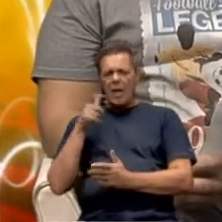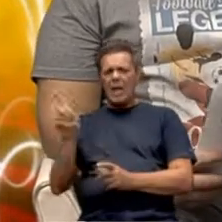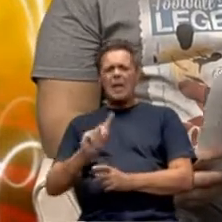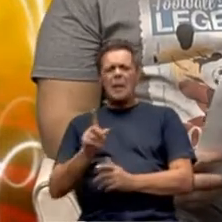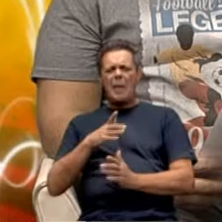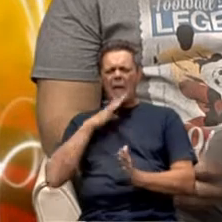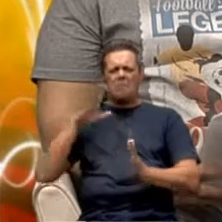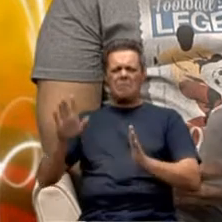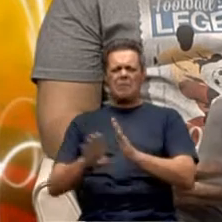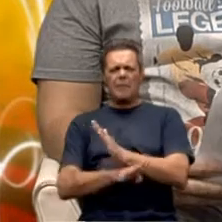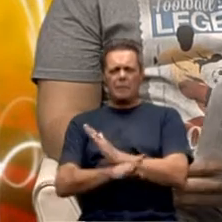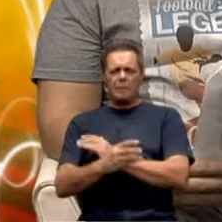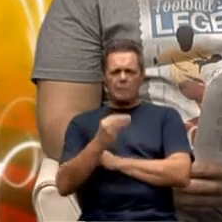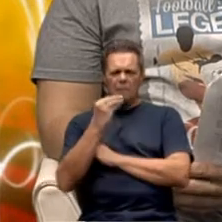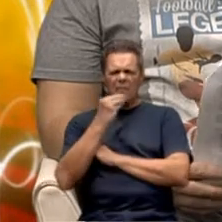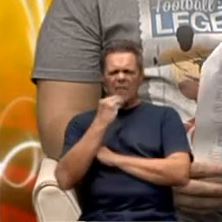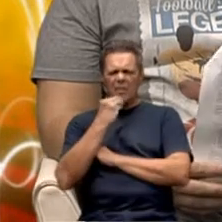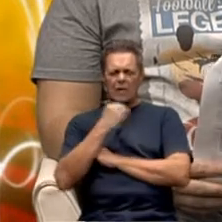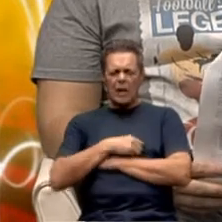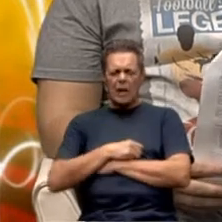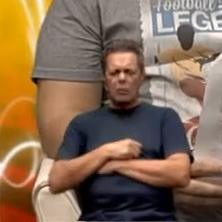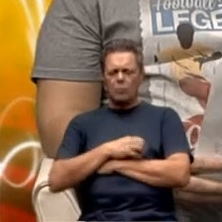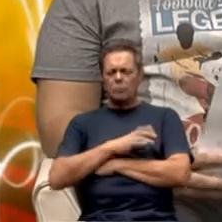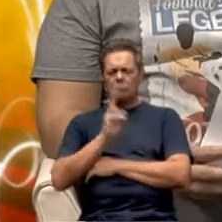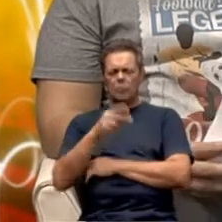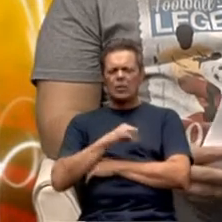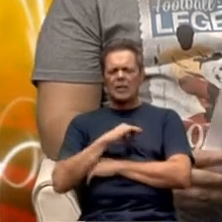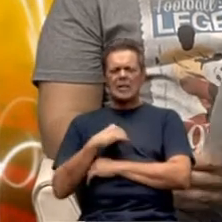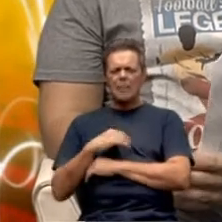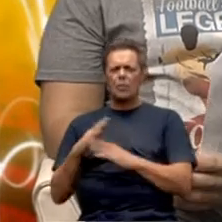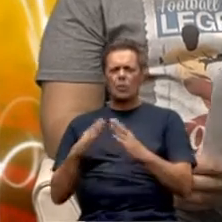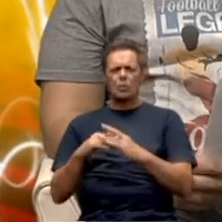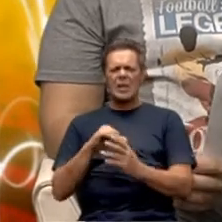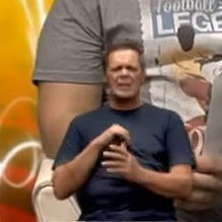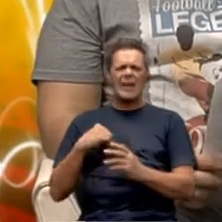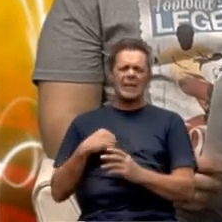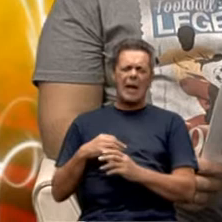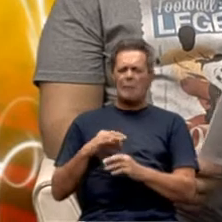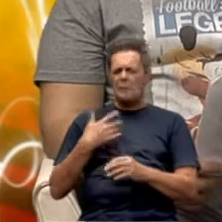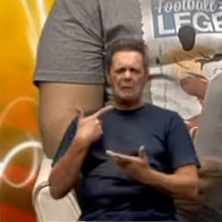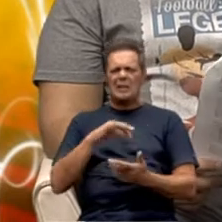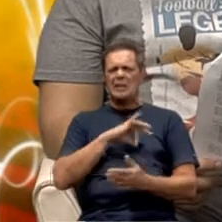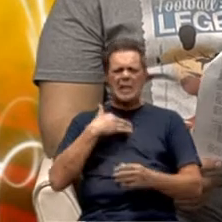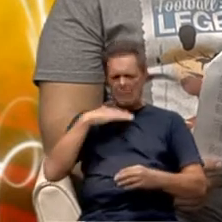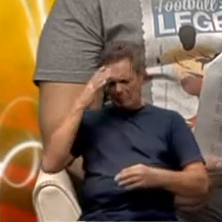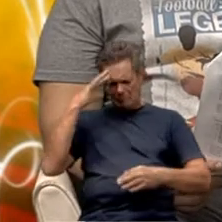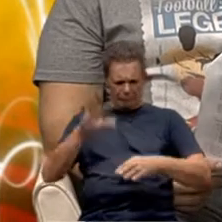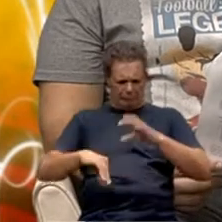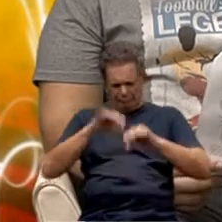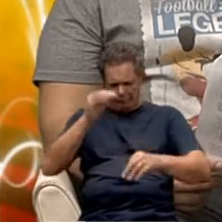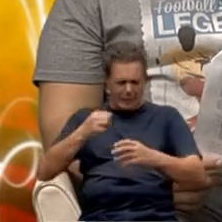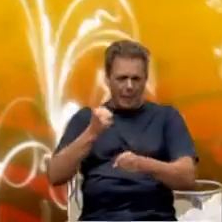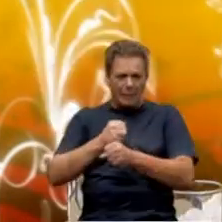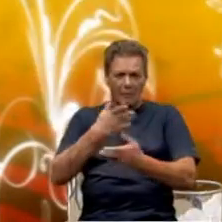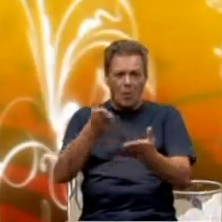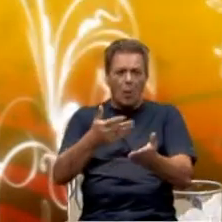ćete vi nešto. Znači, možete sama kod kuće svaki dan napraviti, eksperimentirati s nečim što vi volite. Tako, tako je, tako je. I ono